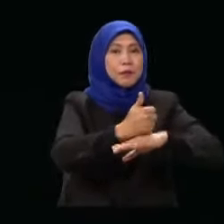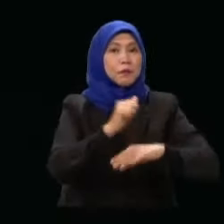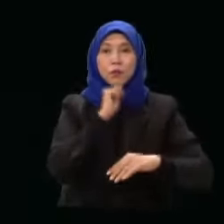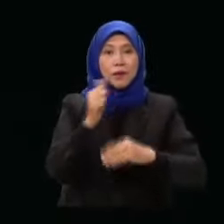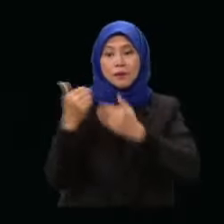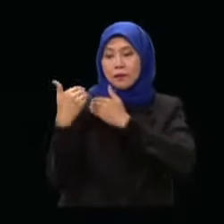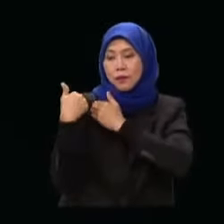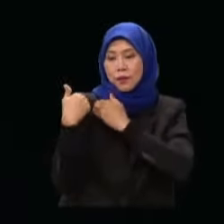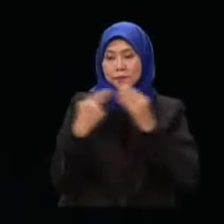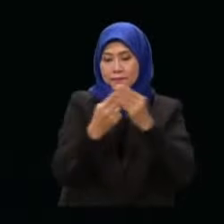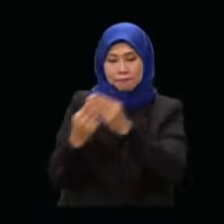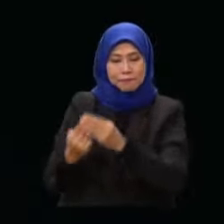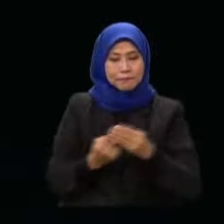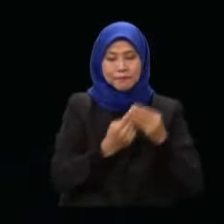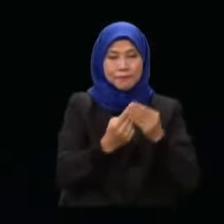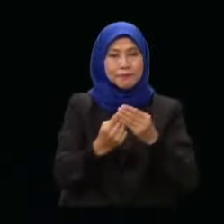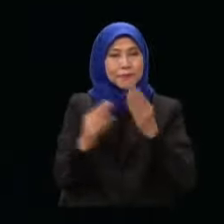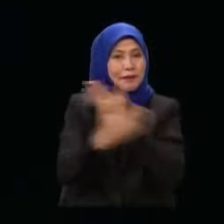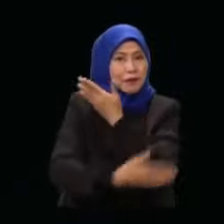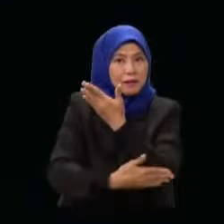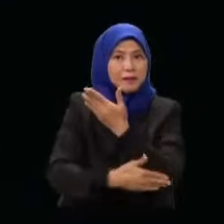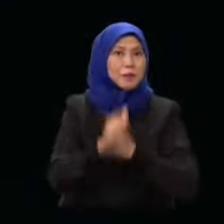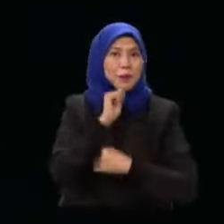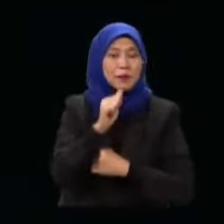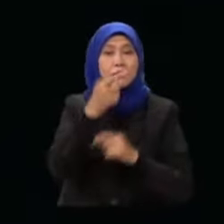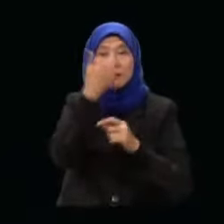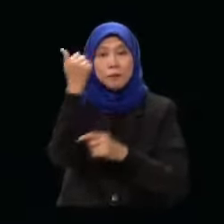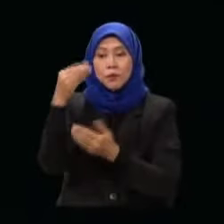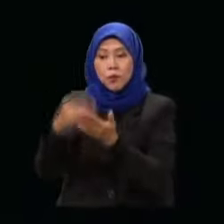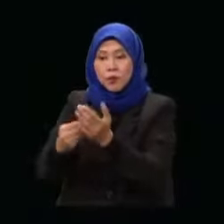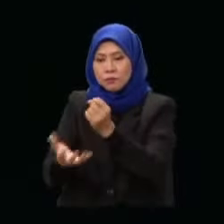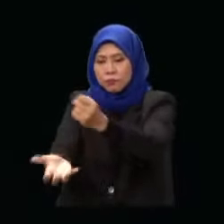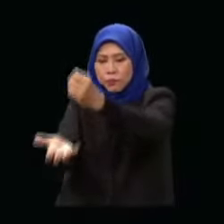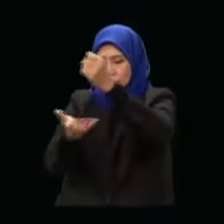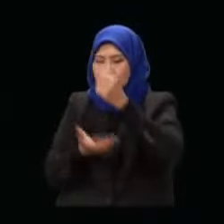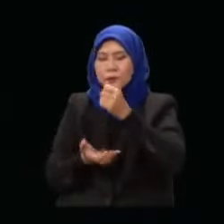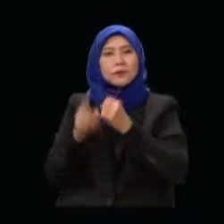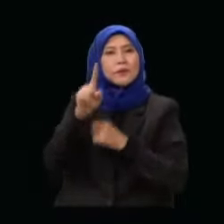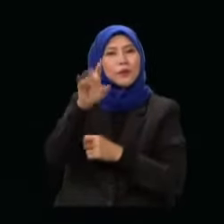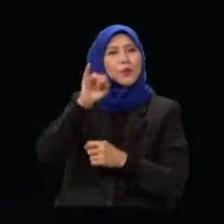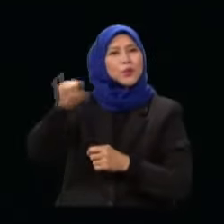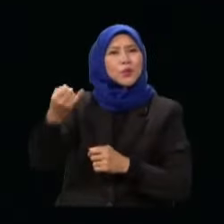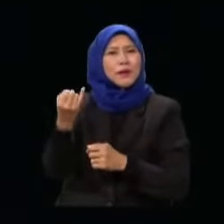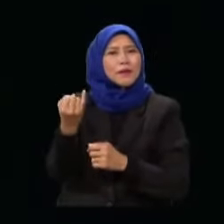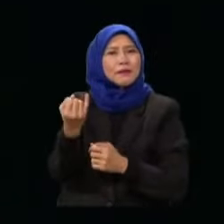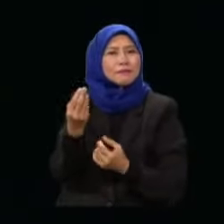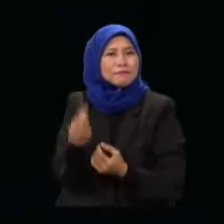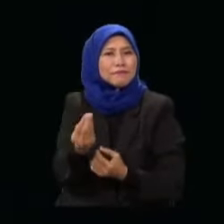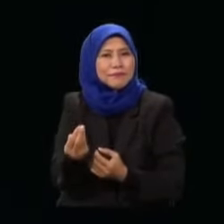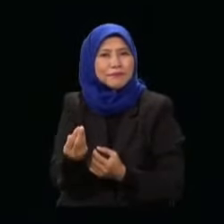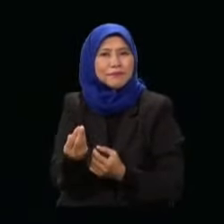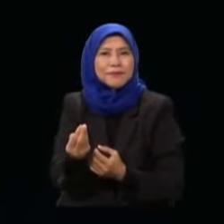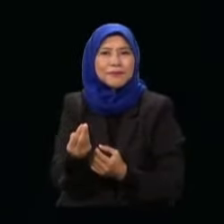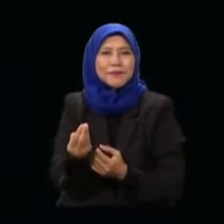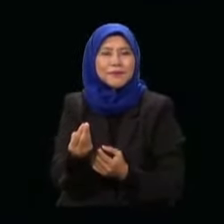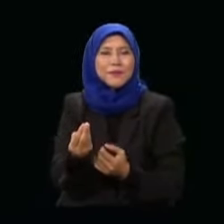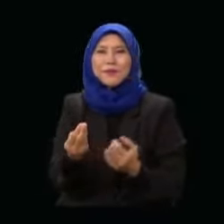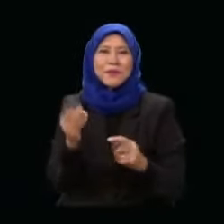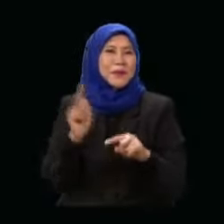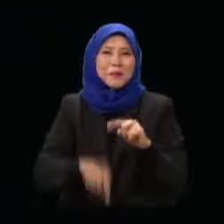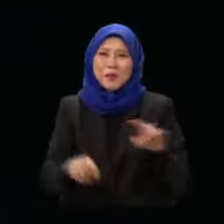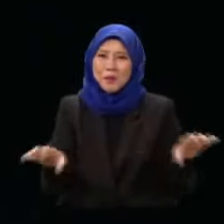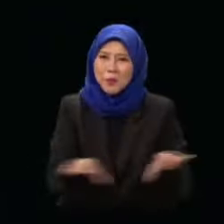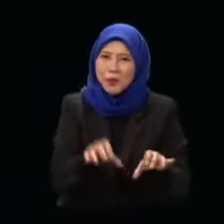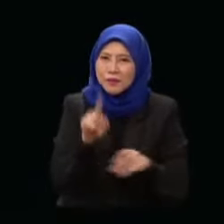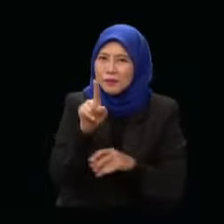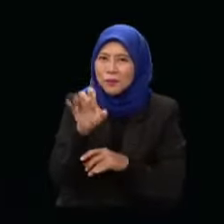perpaduan negara dibawa Mitra aja oke kan diperuntukkan yang kita datanya setuju tajam Rawang tadi banyak benda yang kita boleh